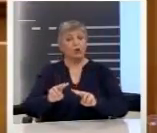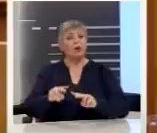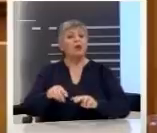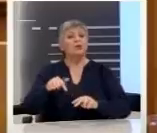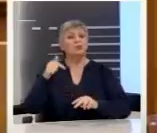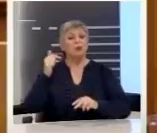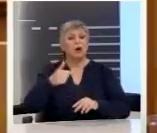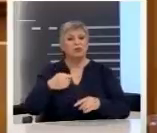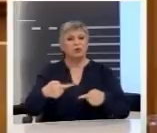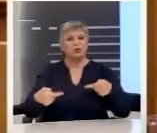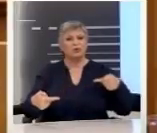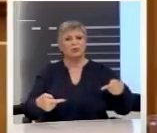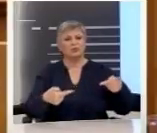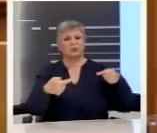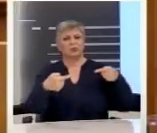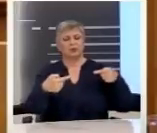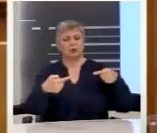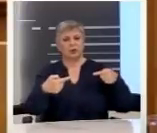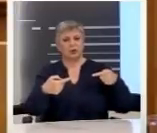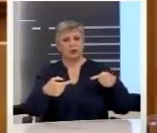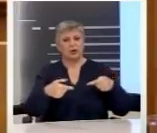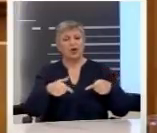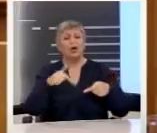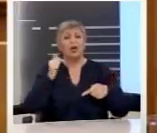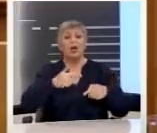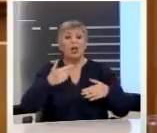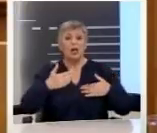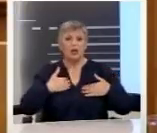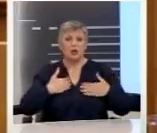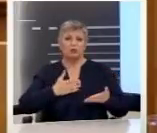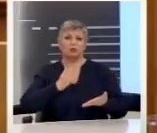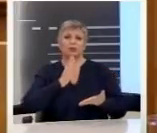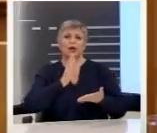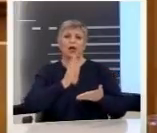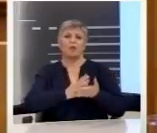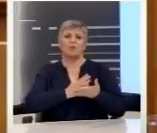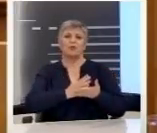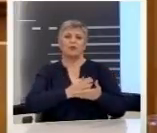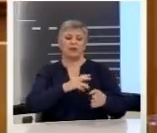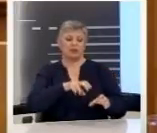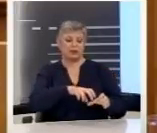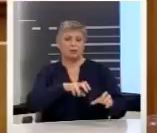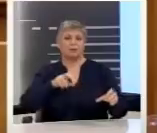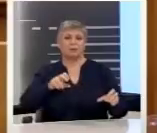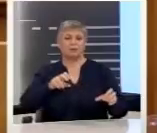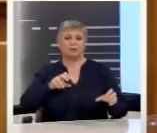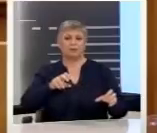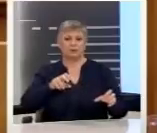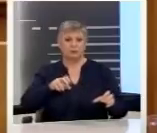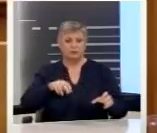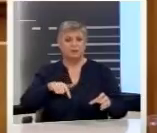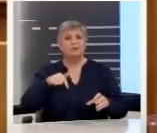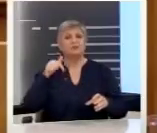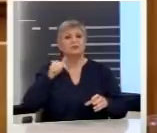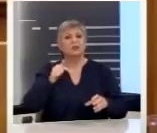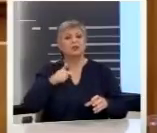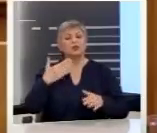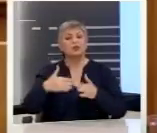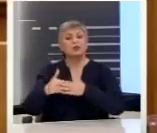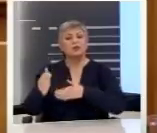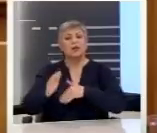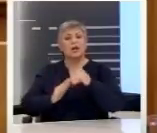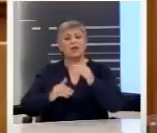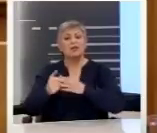Δημοκρατία, τότε ξεχώρισαν οι δρόμοι μας και γεννήθηκαν οι ανεξάρτητοι Έλληνες. Ένα